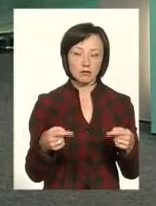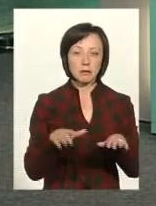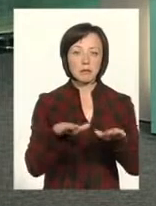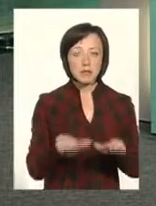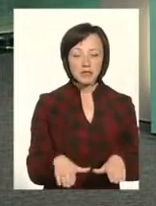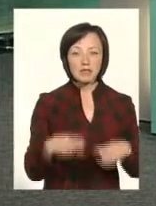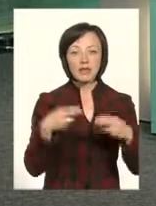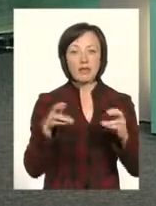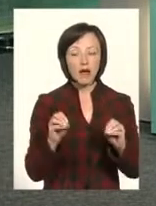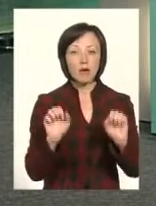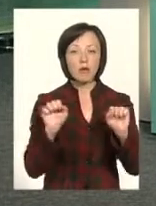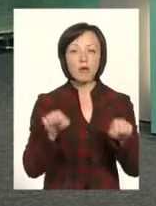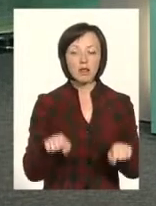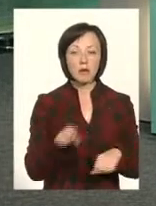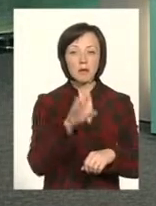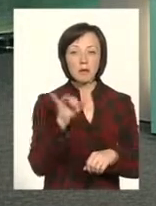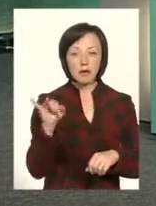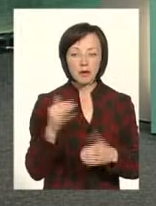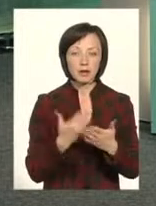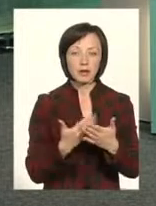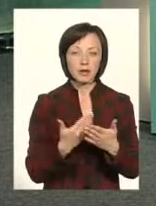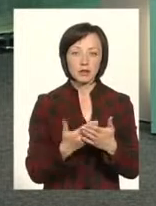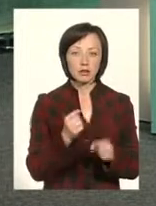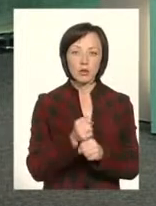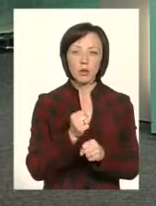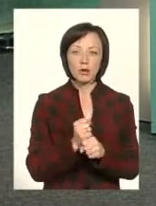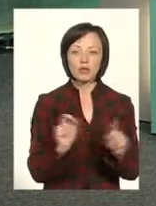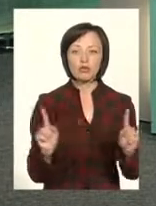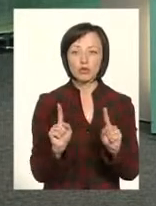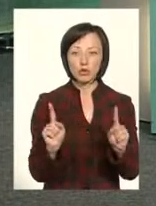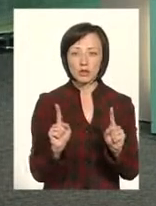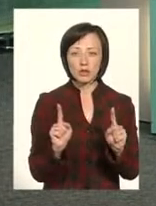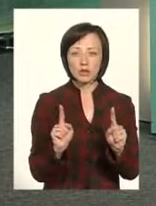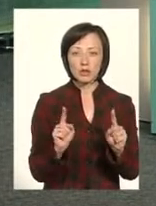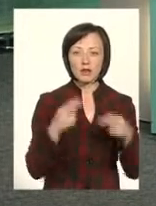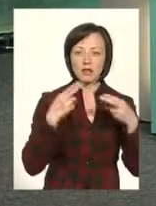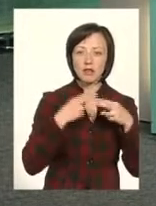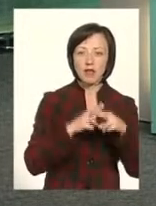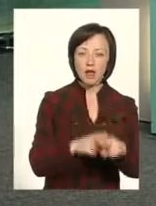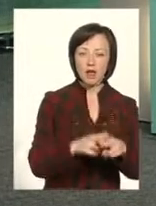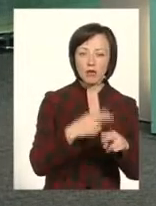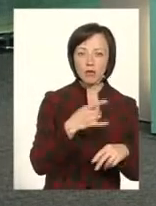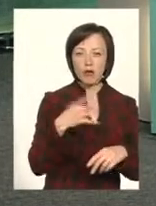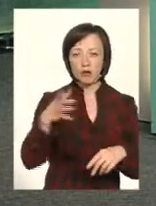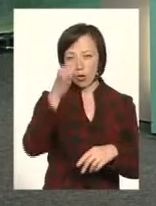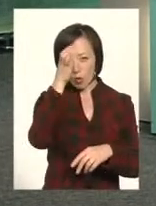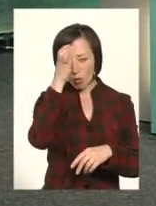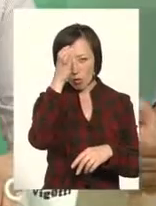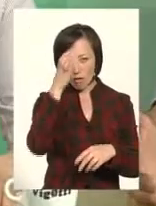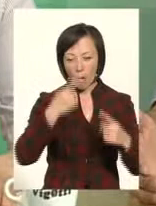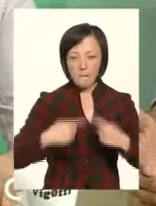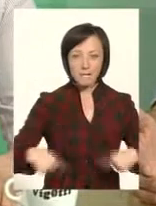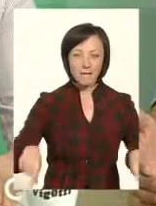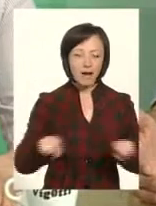місце, де ми могли би, скажімо, зробити щось на кшталт чи технопарку, чи наукового парку, так?